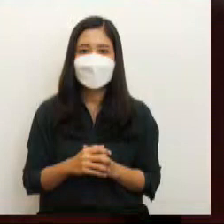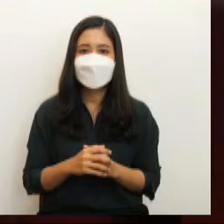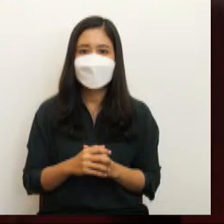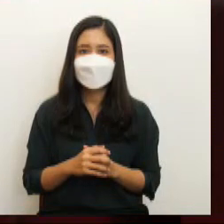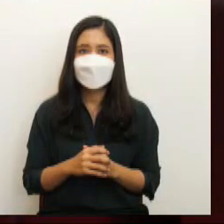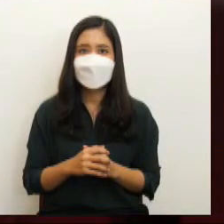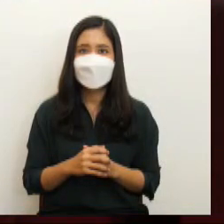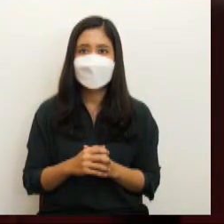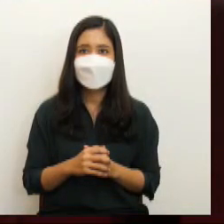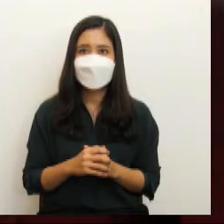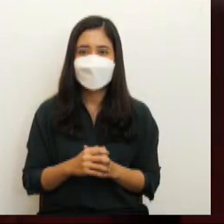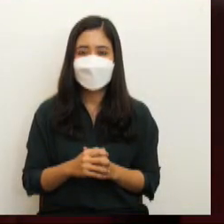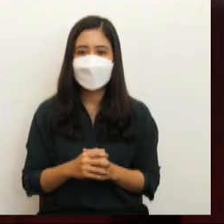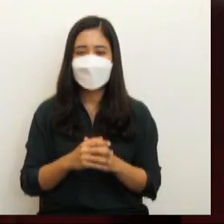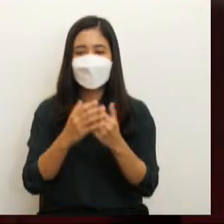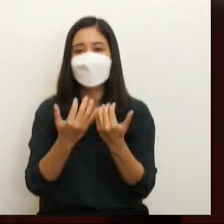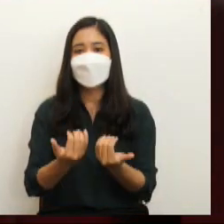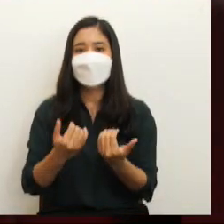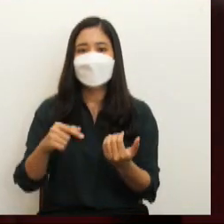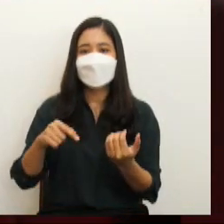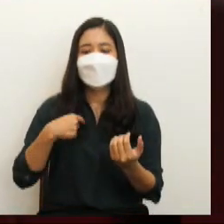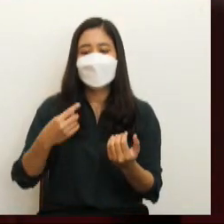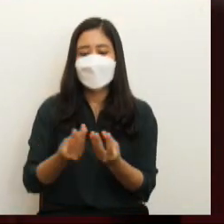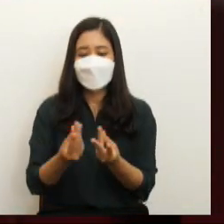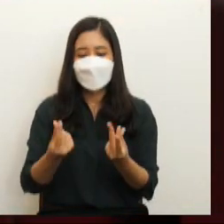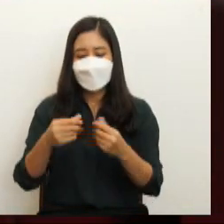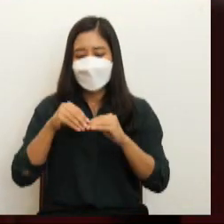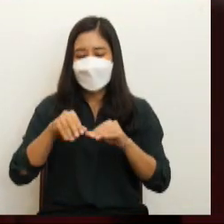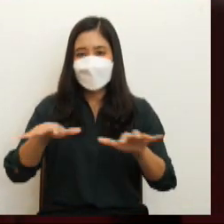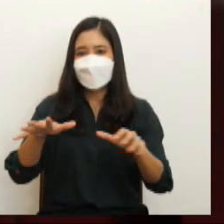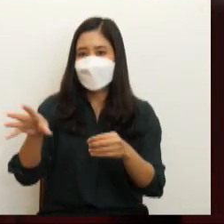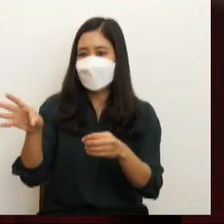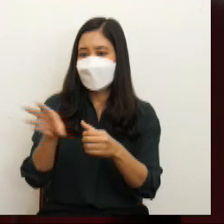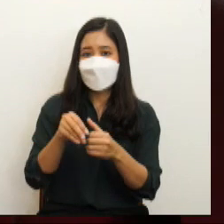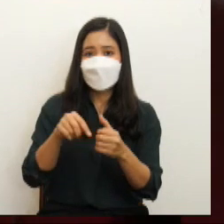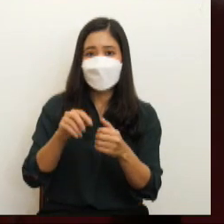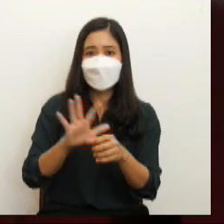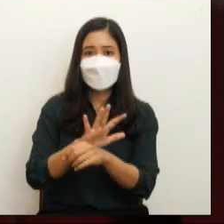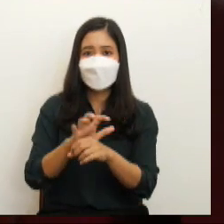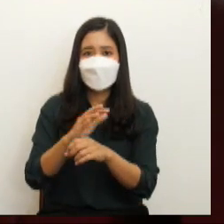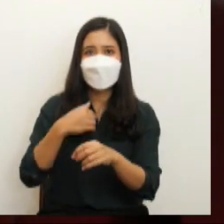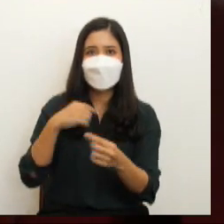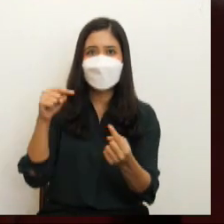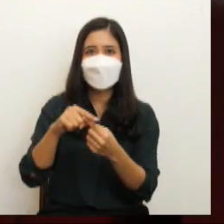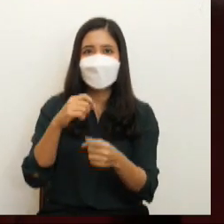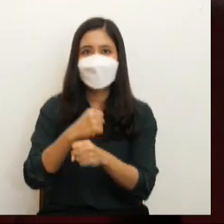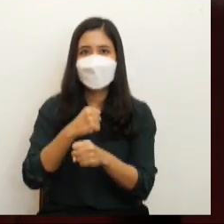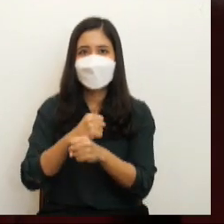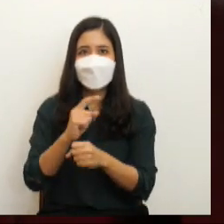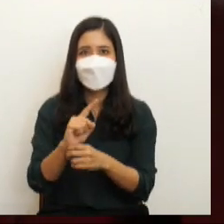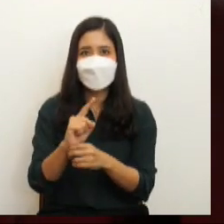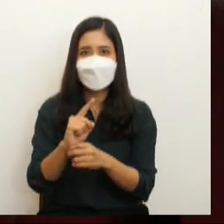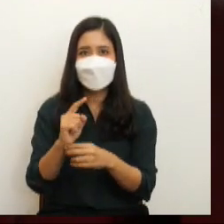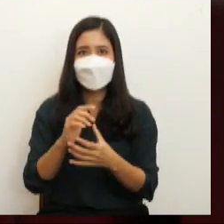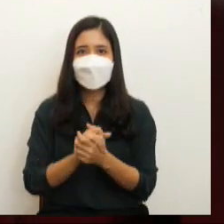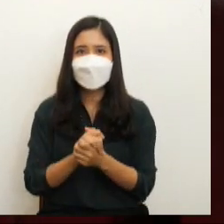ทบอะไรจากสถานการณ์ช่วงแพร่ระบาดนี้คะ เนื่องจากบริษัทนาทีหนูและเพื่อนได้ทำการติดต่อยื่นแ